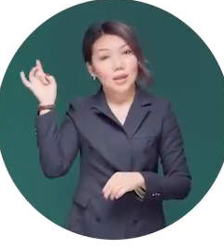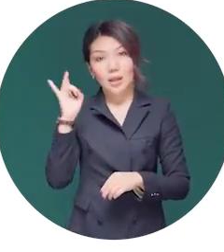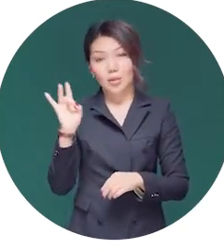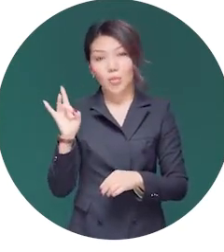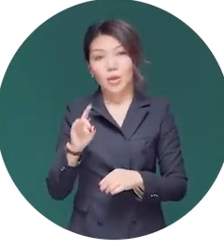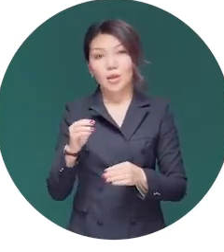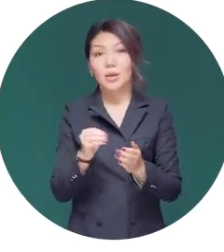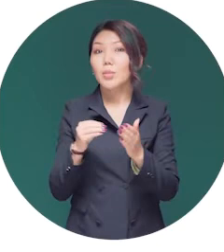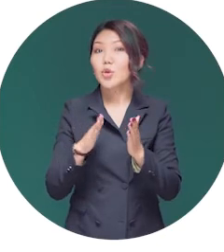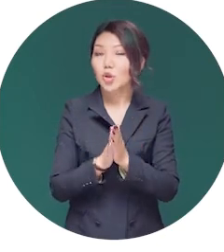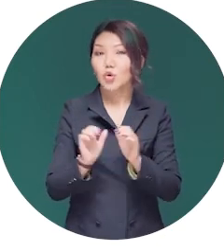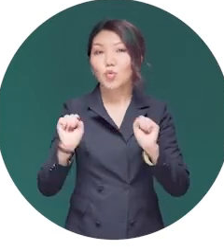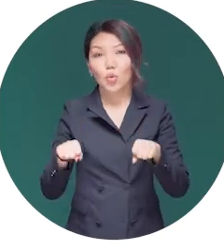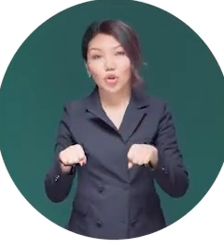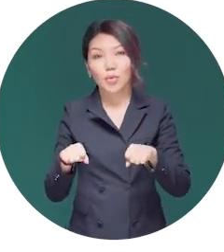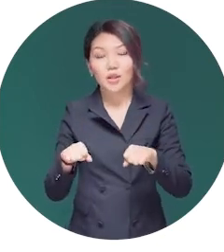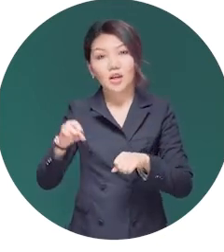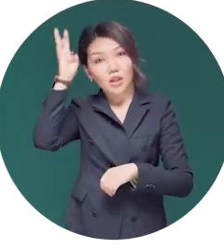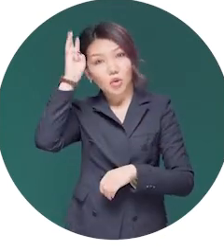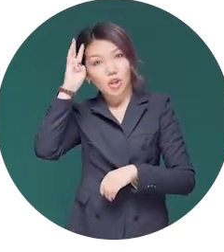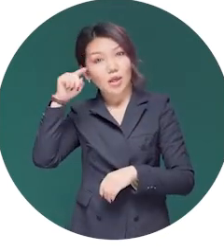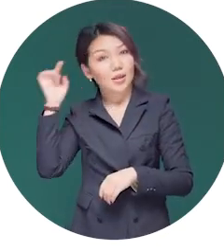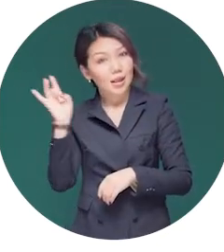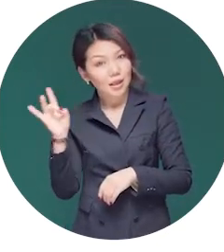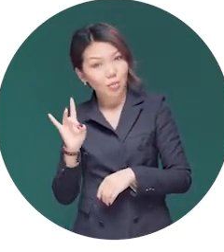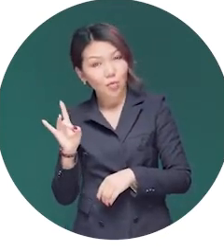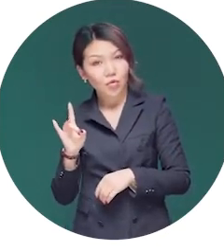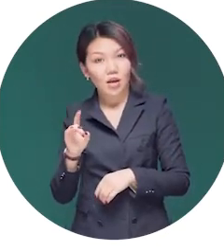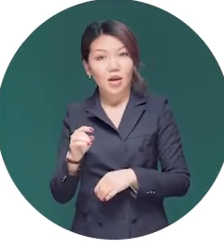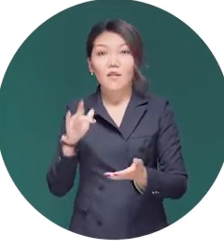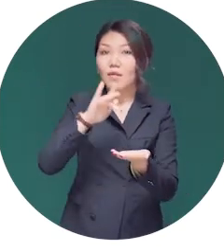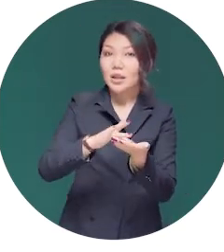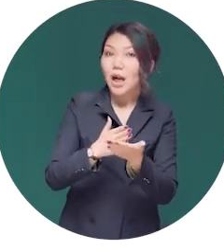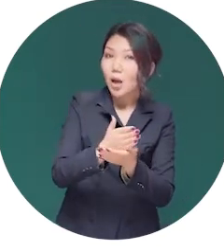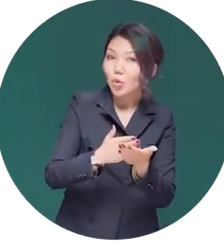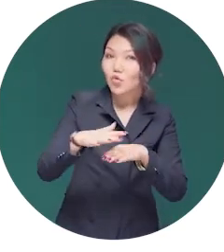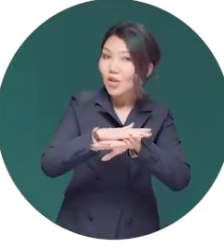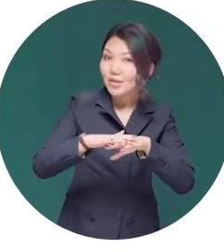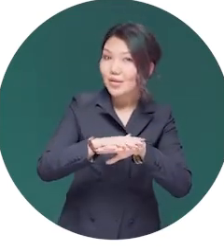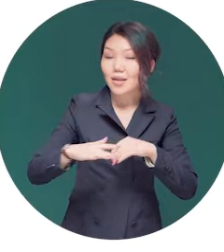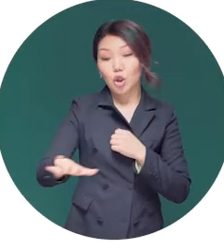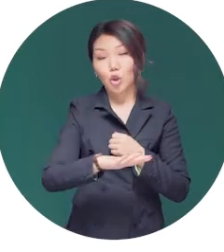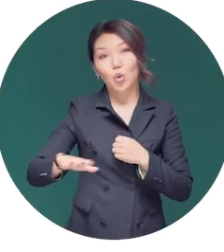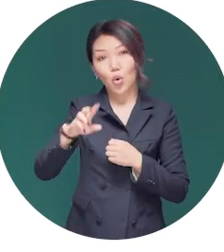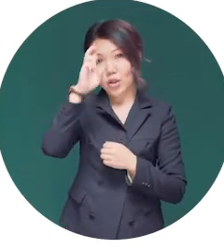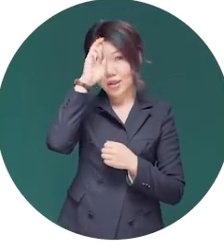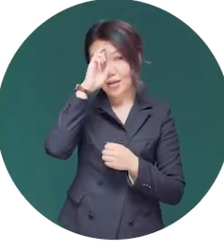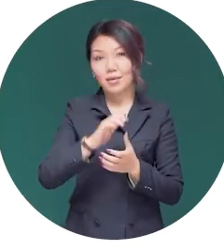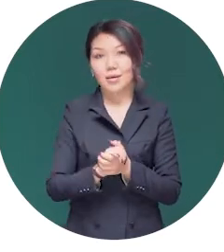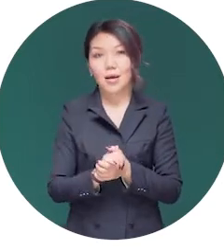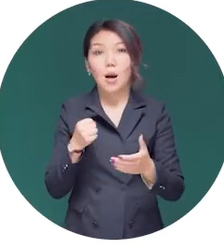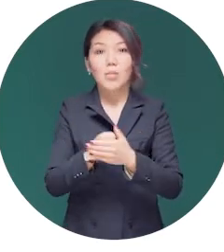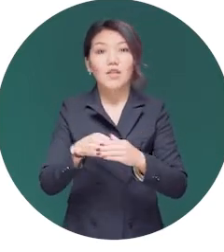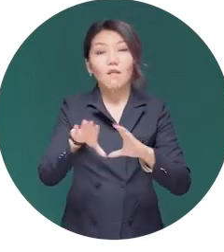Республики. Биометрическую регистрацию можно пройти в загранучреждениях Кыргызской Республики, в центрах обслуживания населения на территории